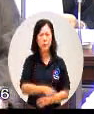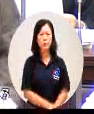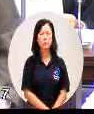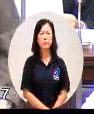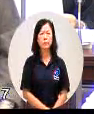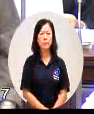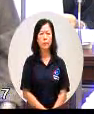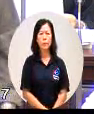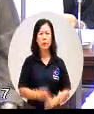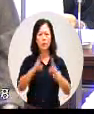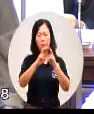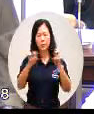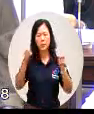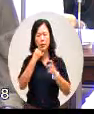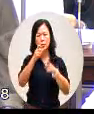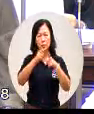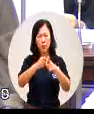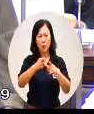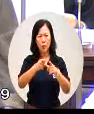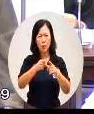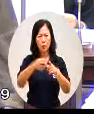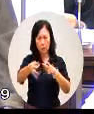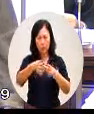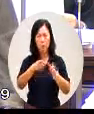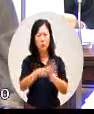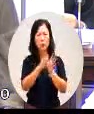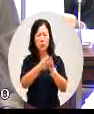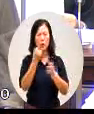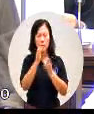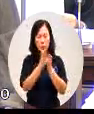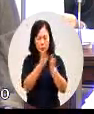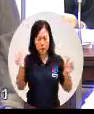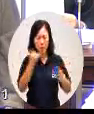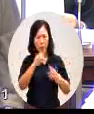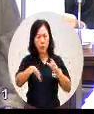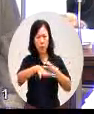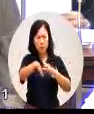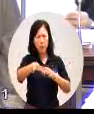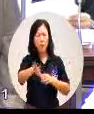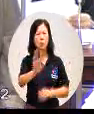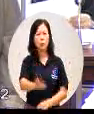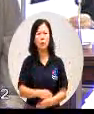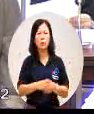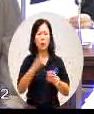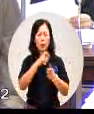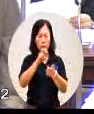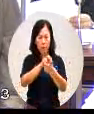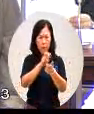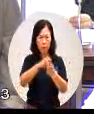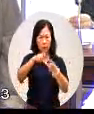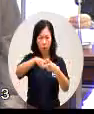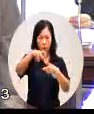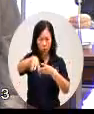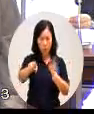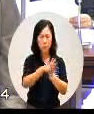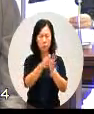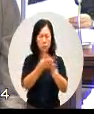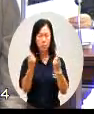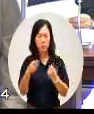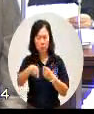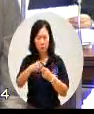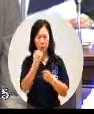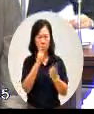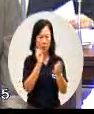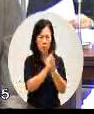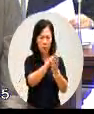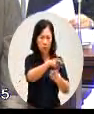呢，工厂呢、哦？ 啊，这个部分我也感觉 开放空间呢。 阳光处，我觉得这个部分哦，可以再跟庙